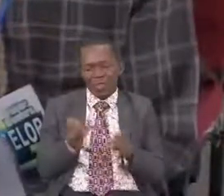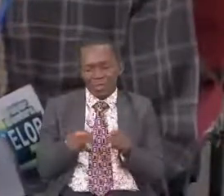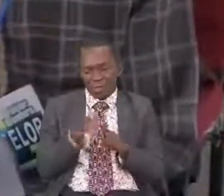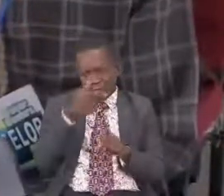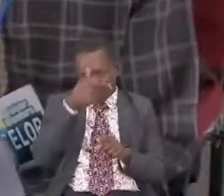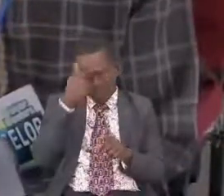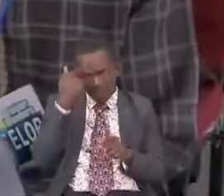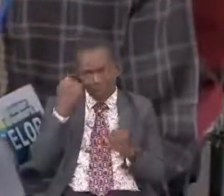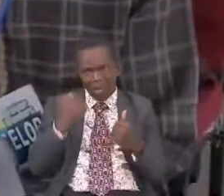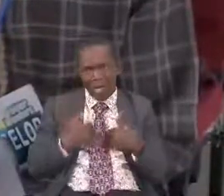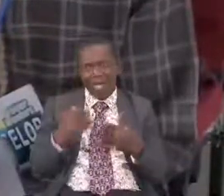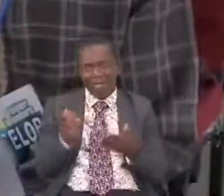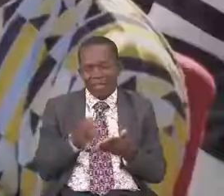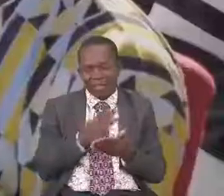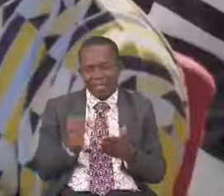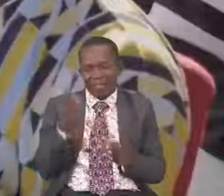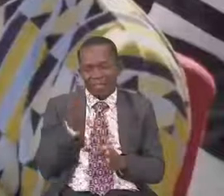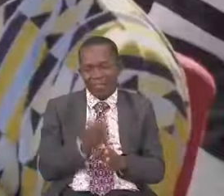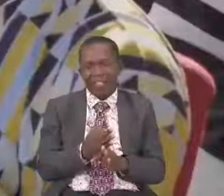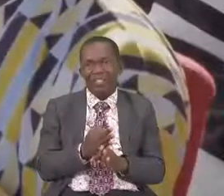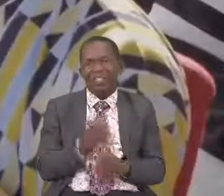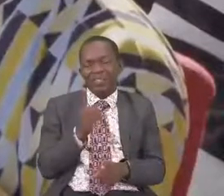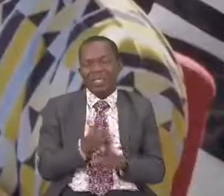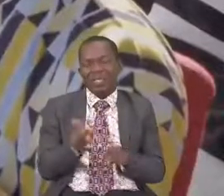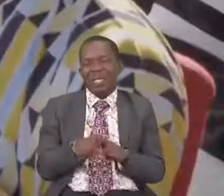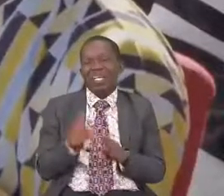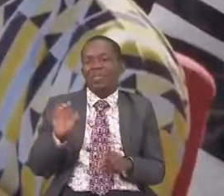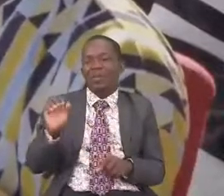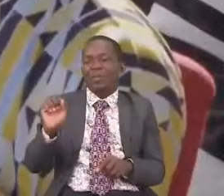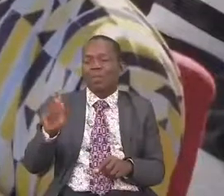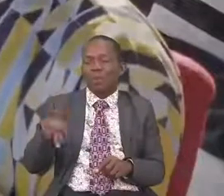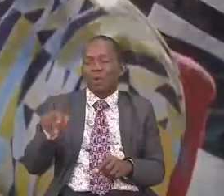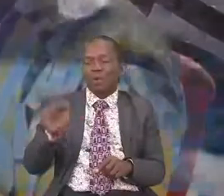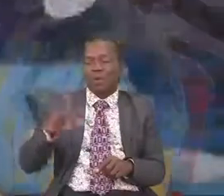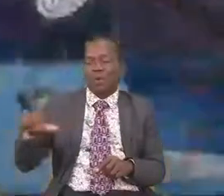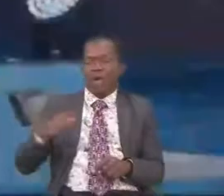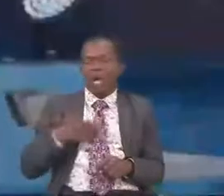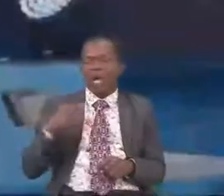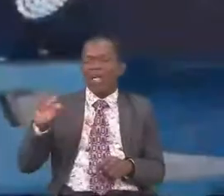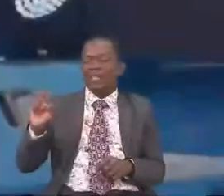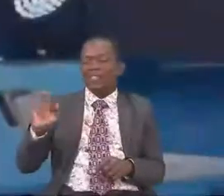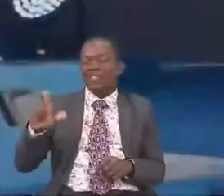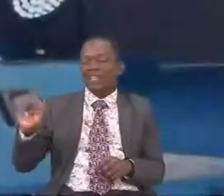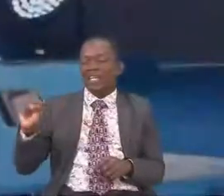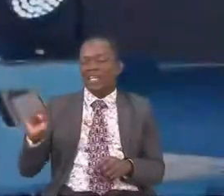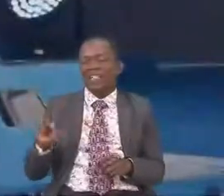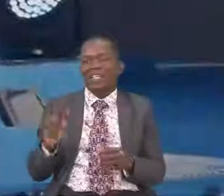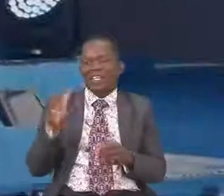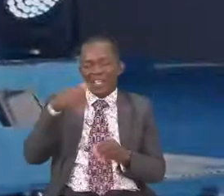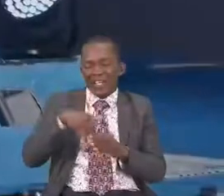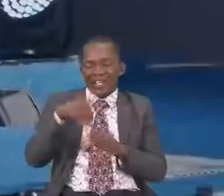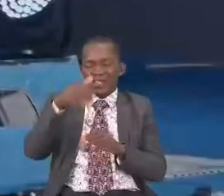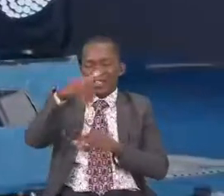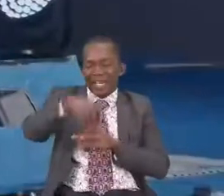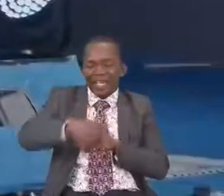la Paul et Silas, au milieu de la nuit, il priait l'Éternel et chantant les louanges de l'Éternel.